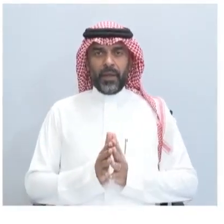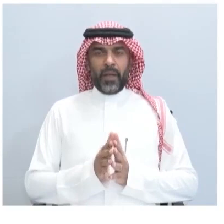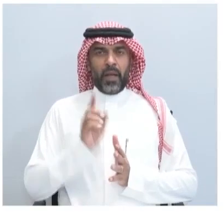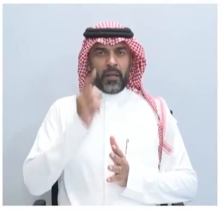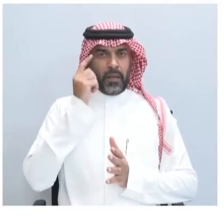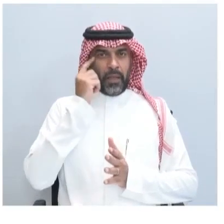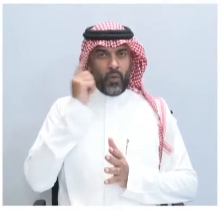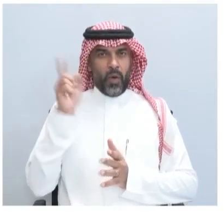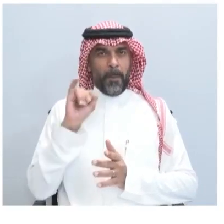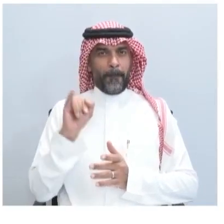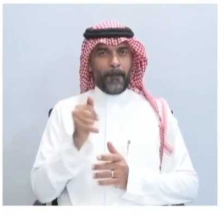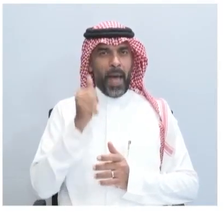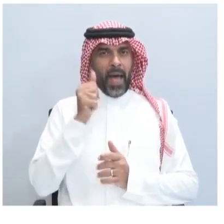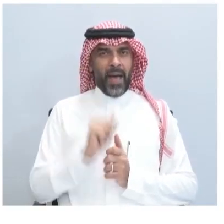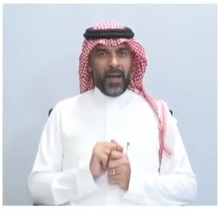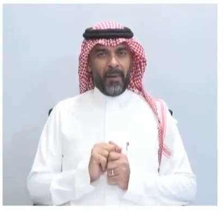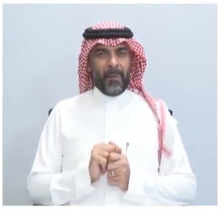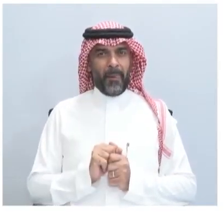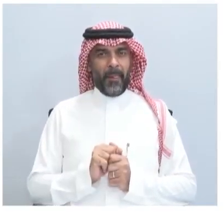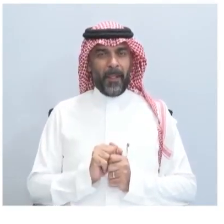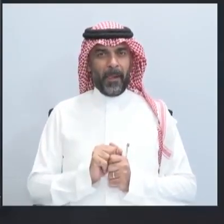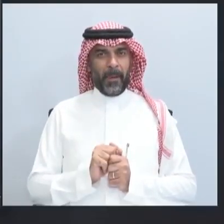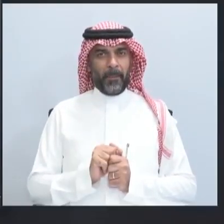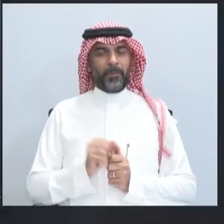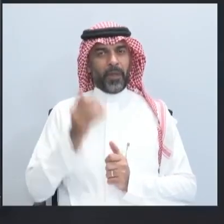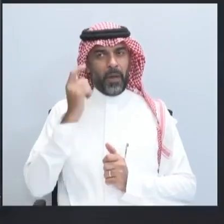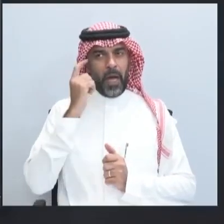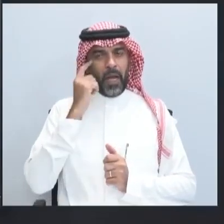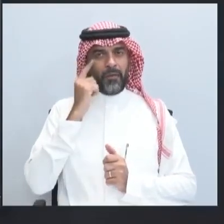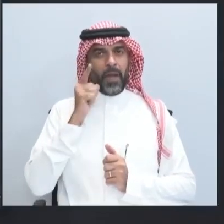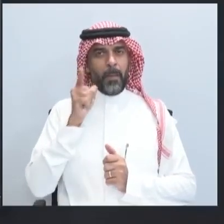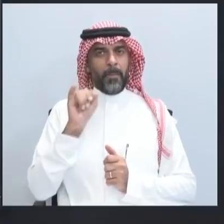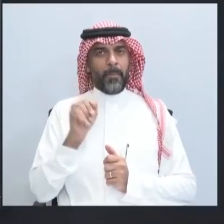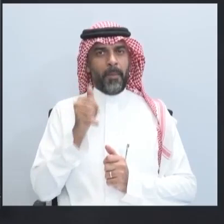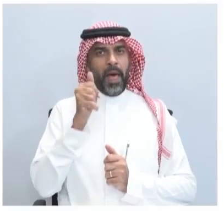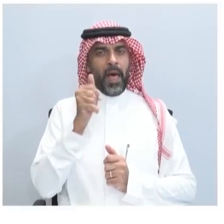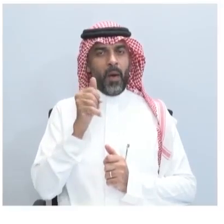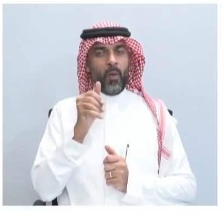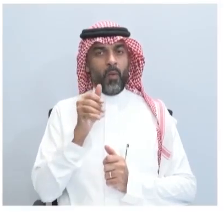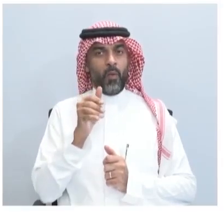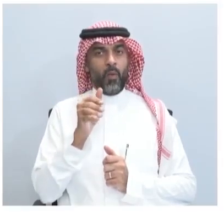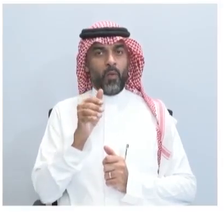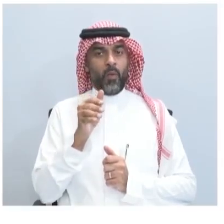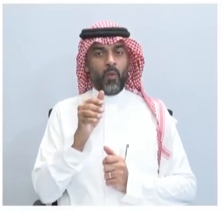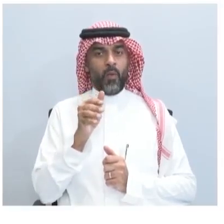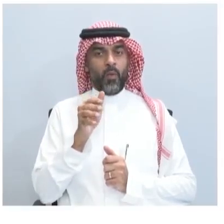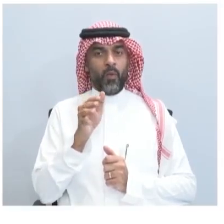تذكرونما اخذنا ما وعرفنا ان ما اما ان تكون